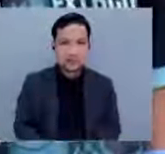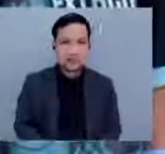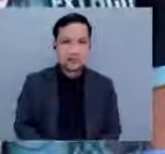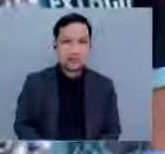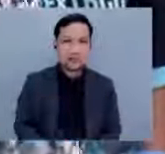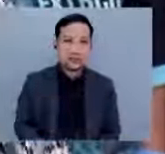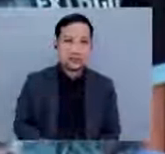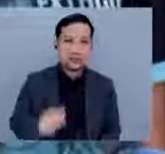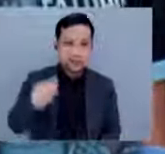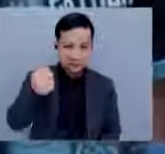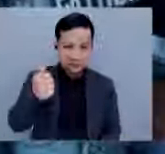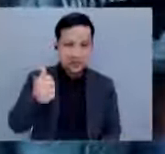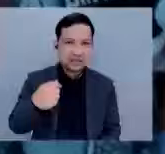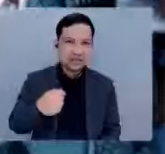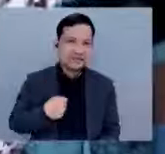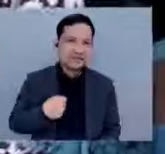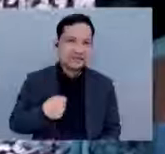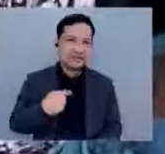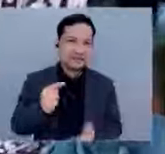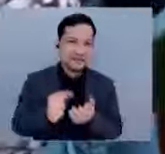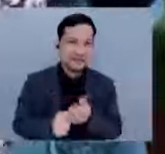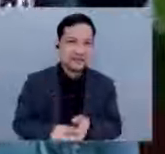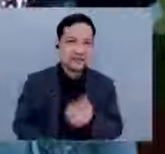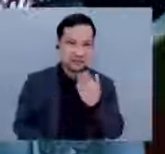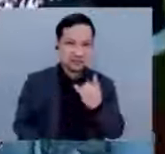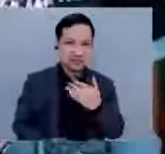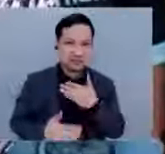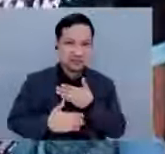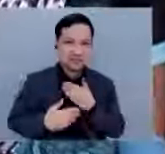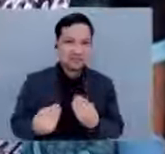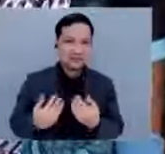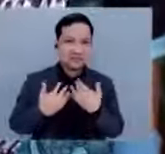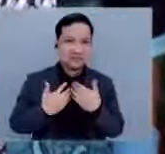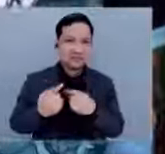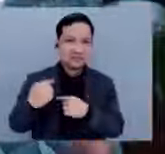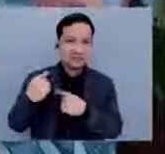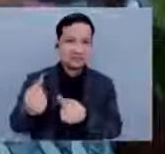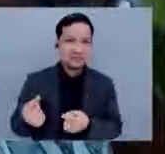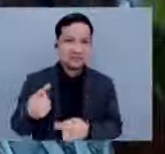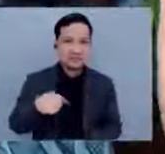10 po. Wow! Bakit? Simula po nung...